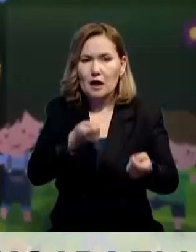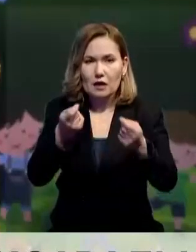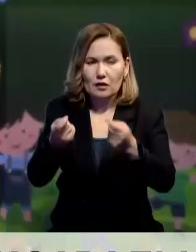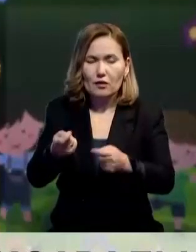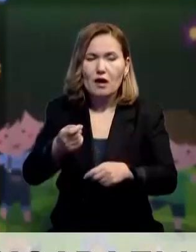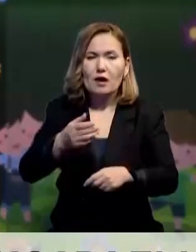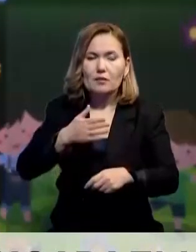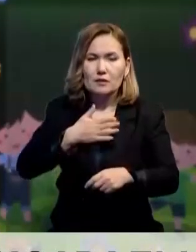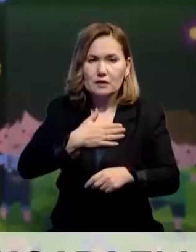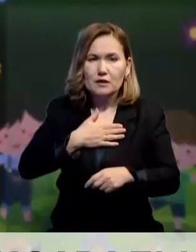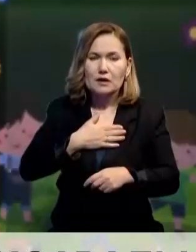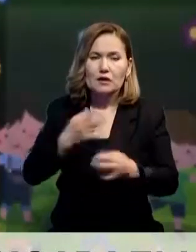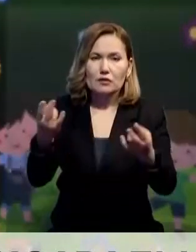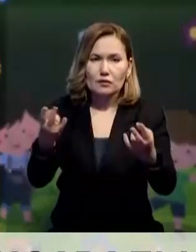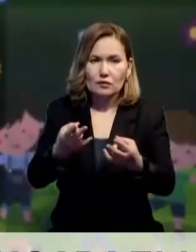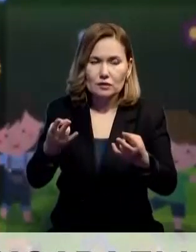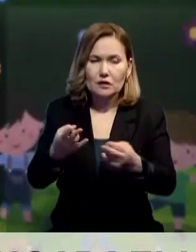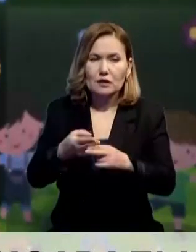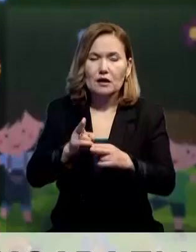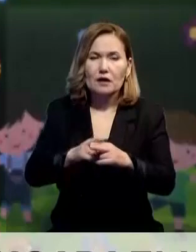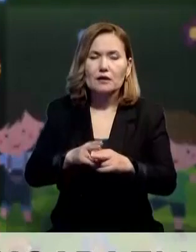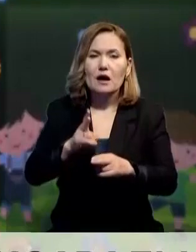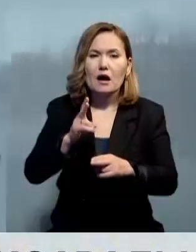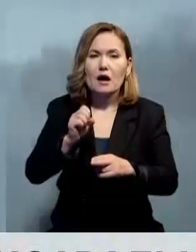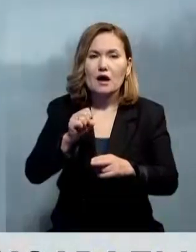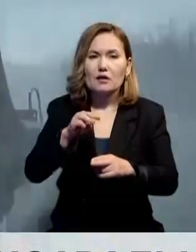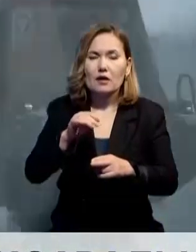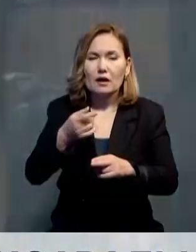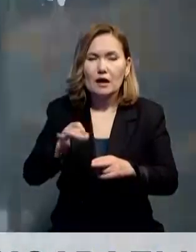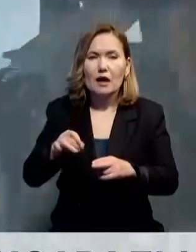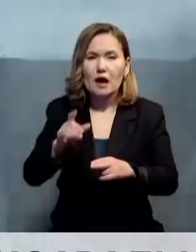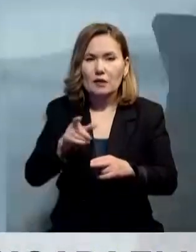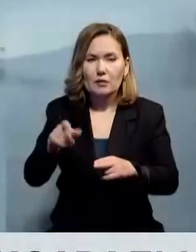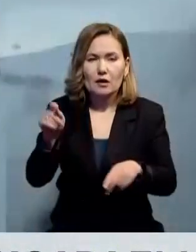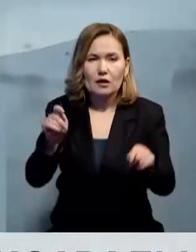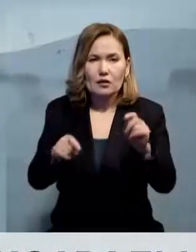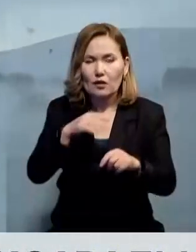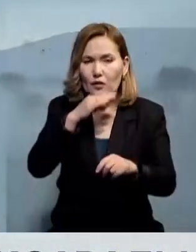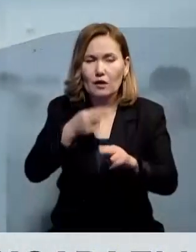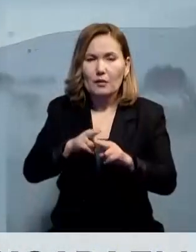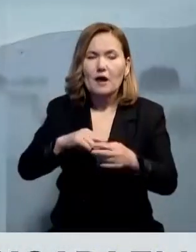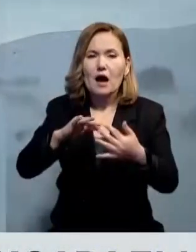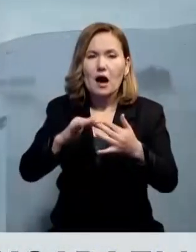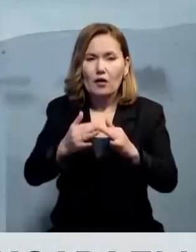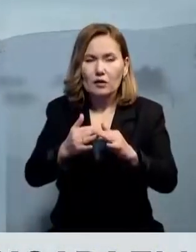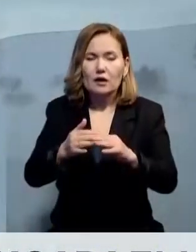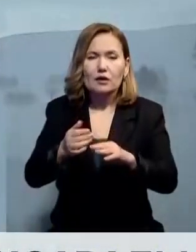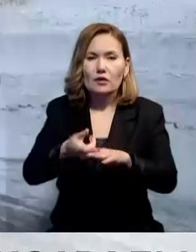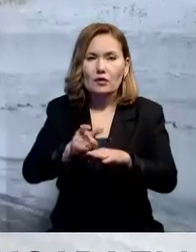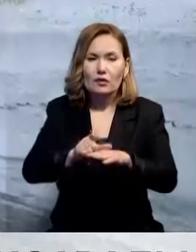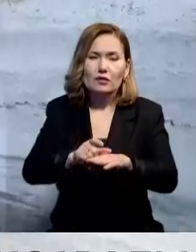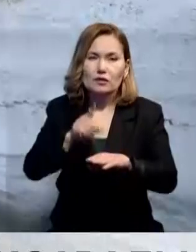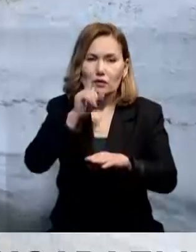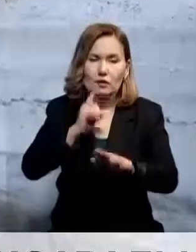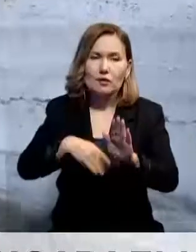жанындағы Қатонқарағай ауылдан кісілер де келуге болады. Шалғайдағы медициналық мүмкіндіктердің артуы ауылдықтар үшін аса қолайлы, себебі